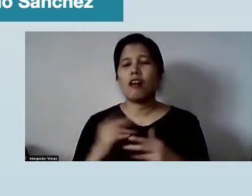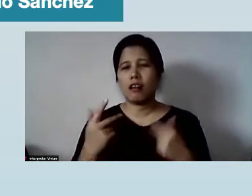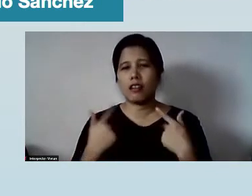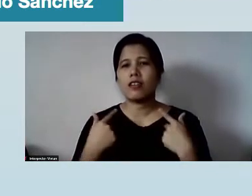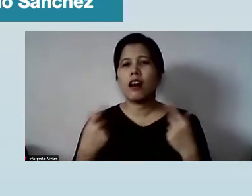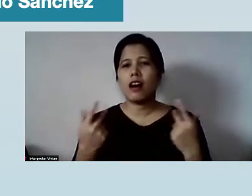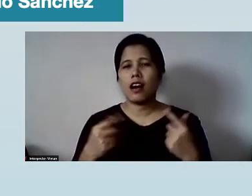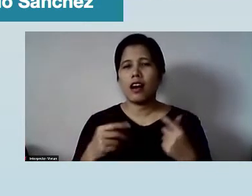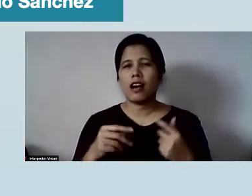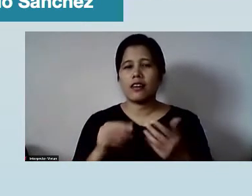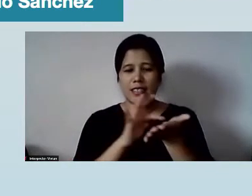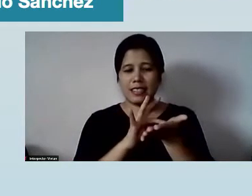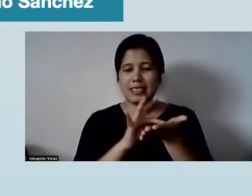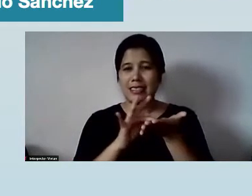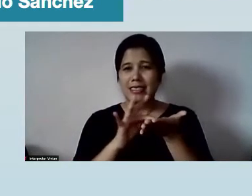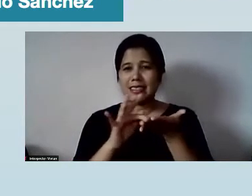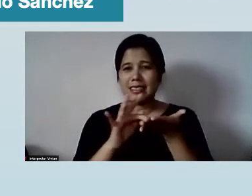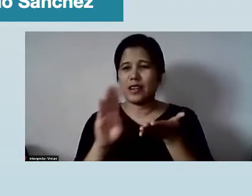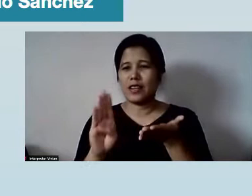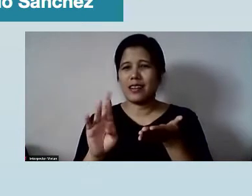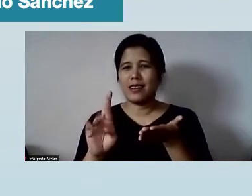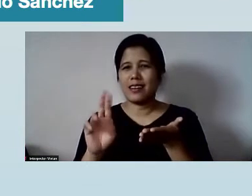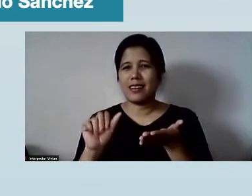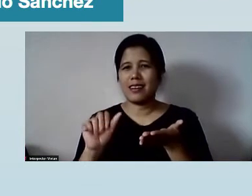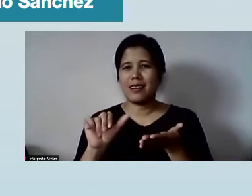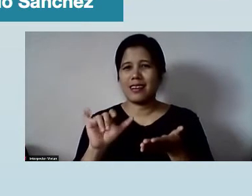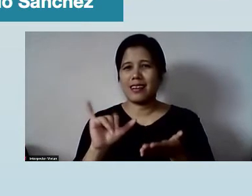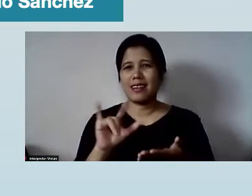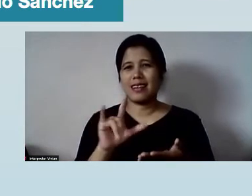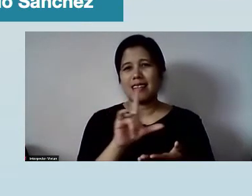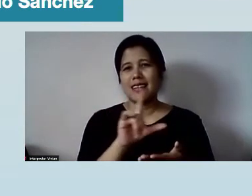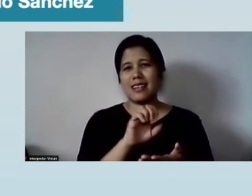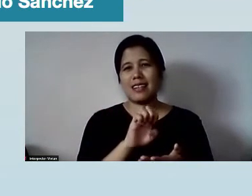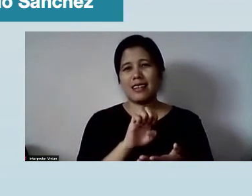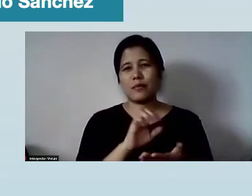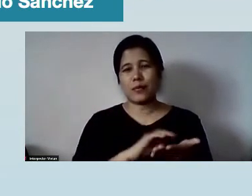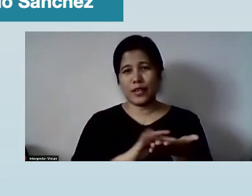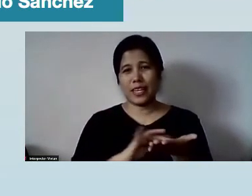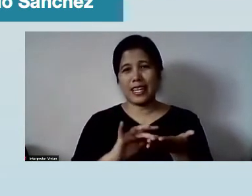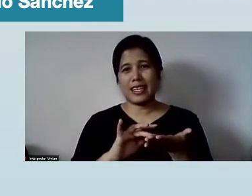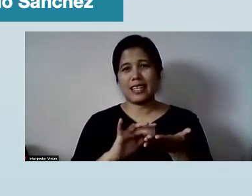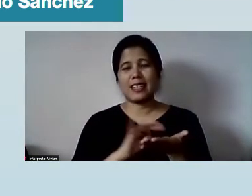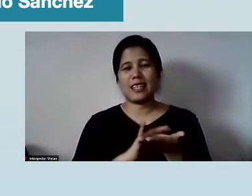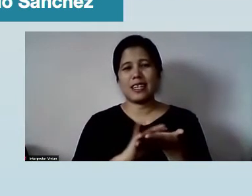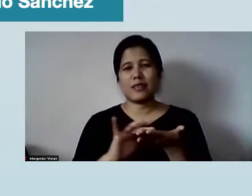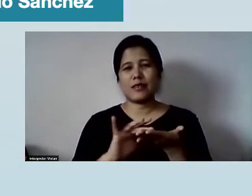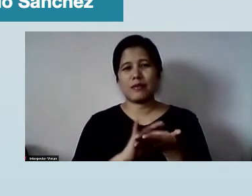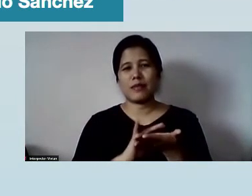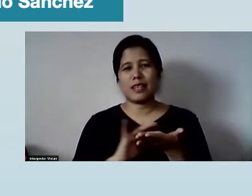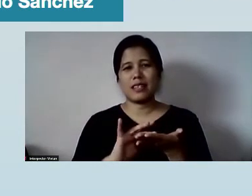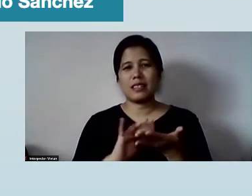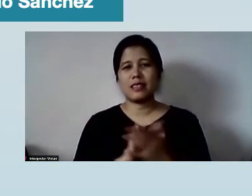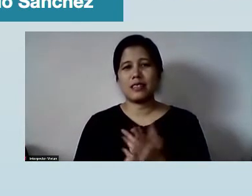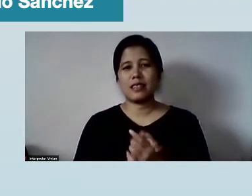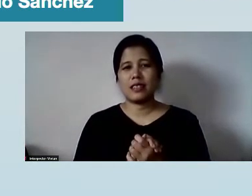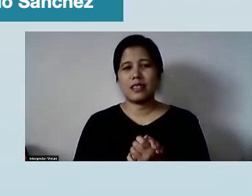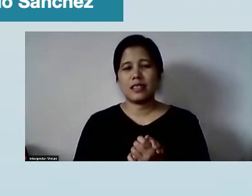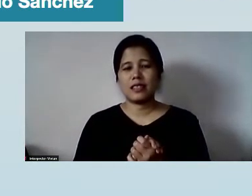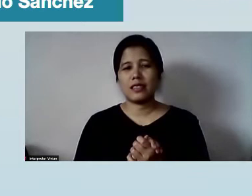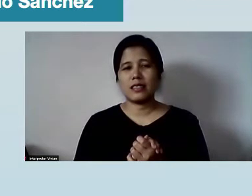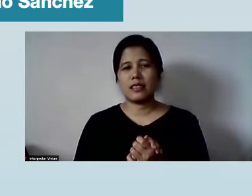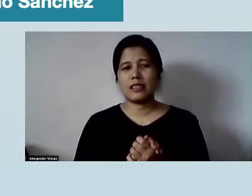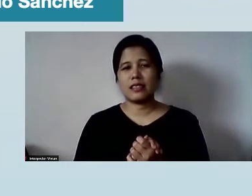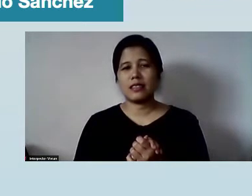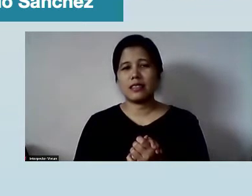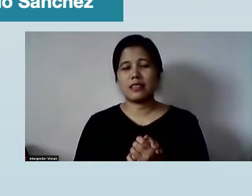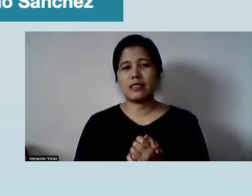signages na ka-braille, imposed in braille, no? At talking about itong mga naka